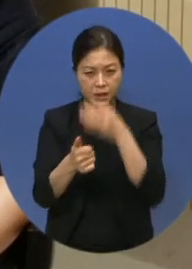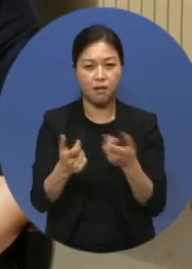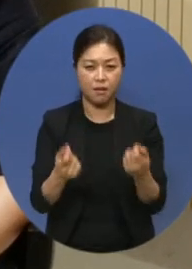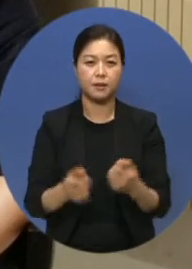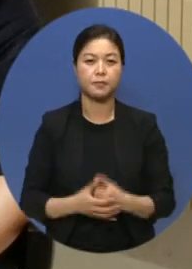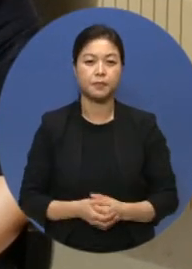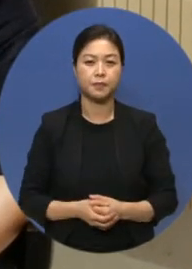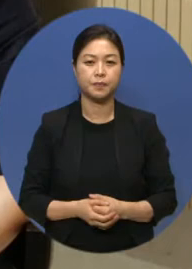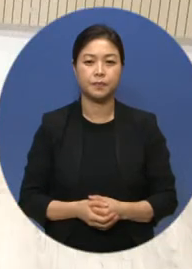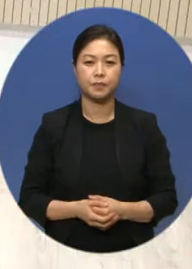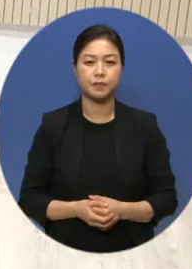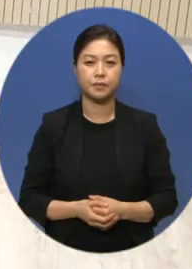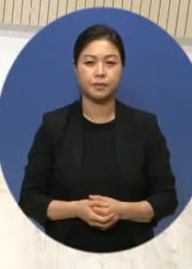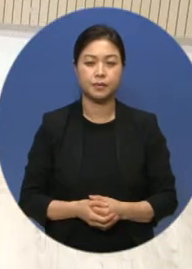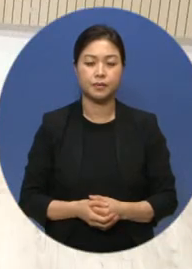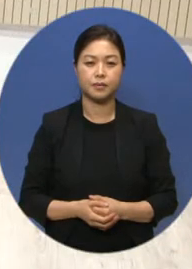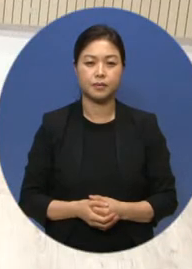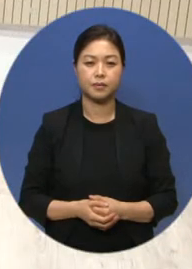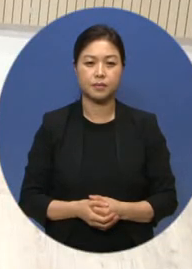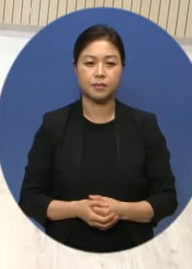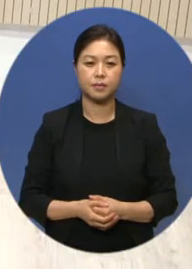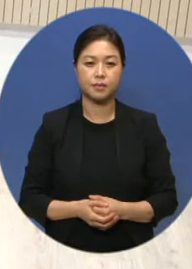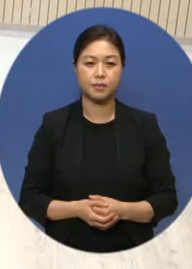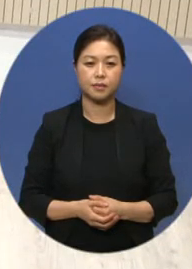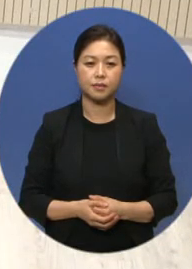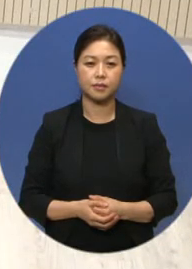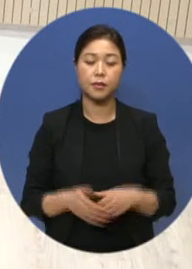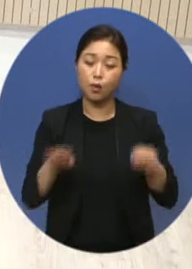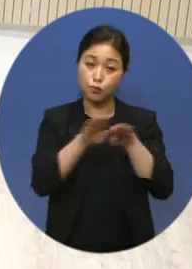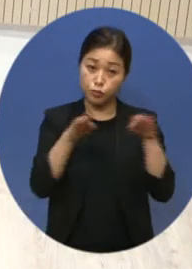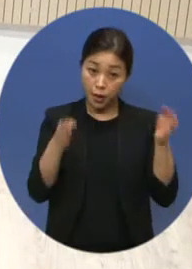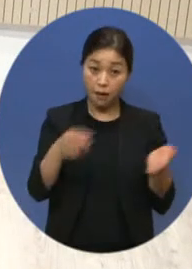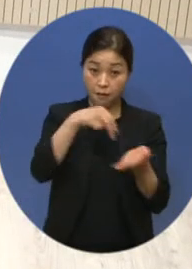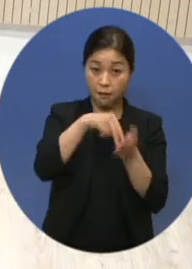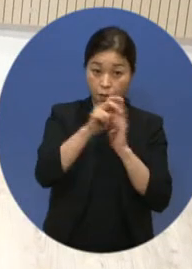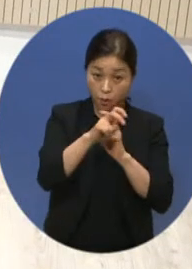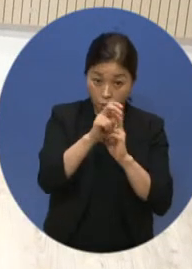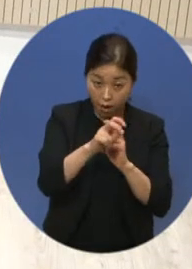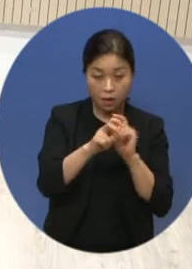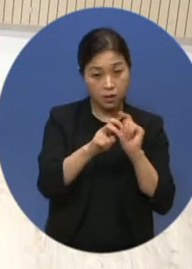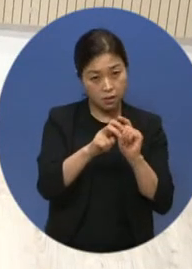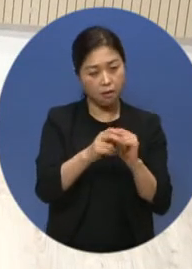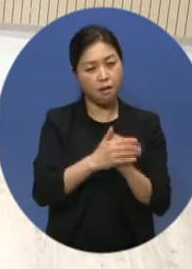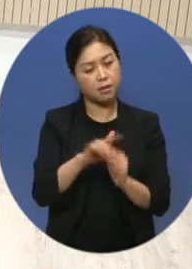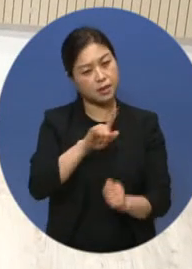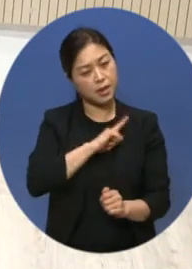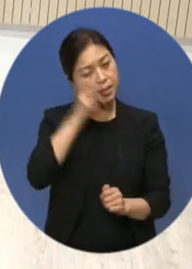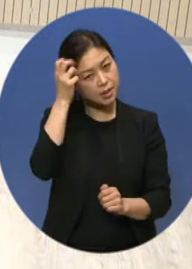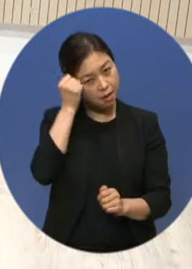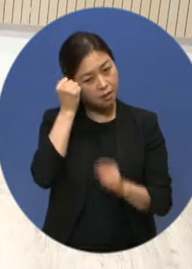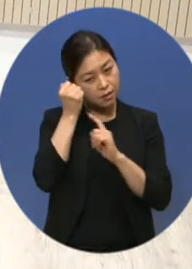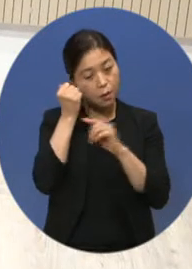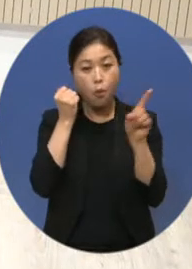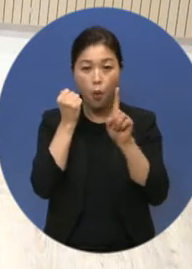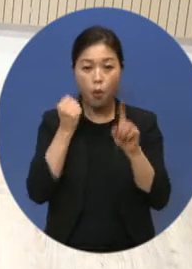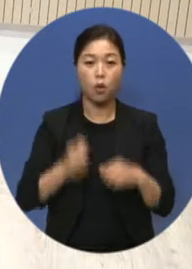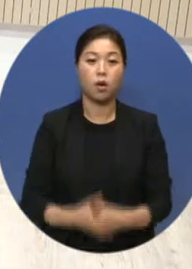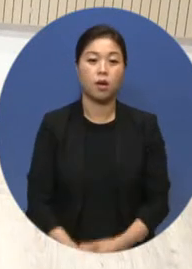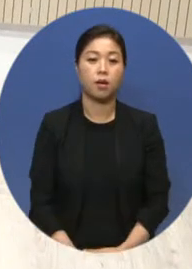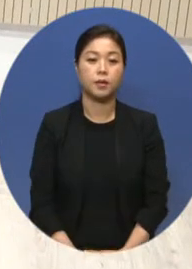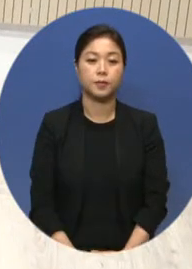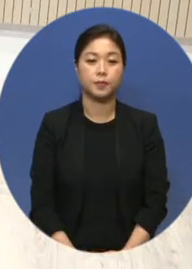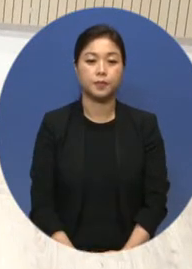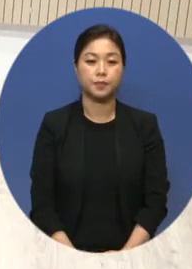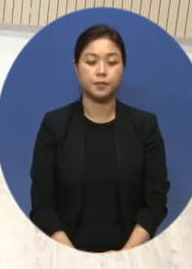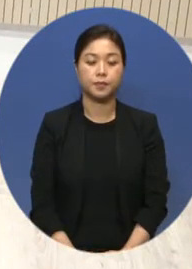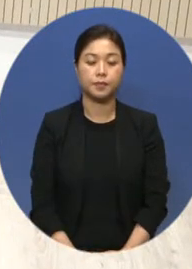하나입니다. 그 무대를 하셨던 것 중에 가장 기억에 남는 무대가 있다면 어떤 게 있을까요?